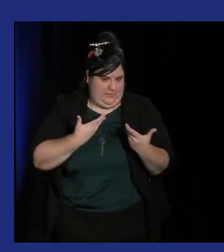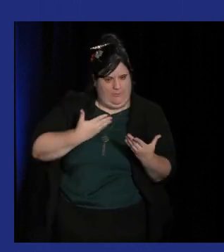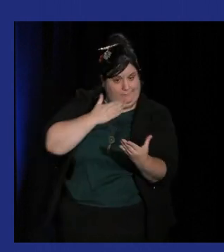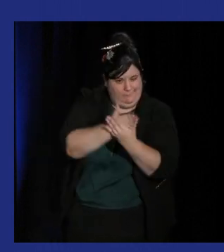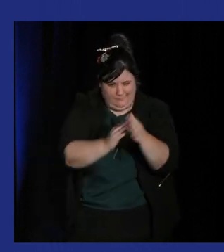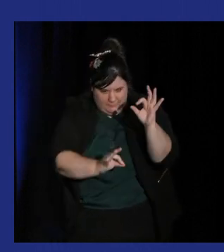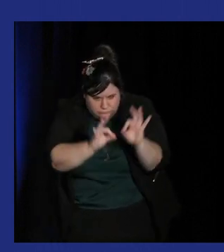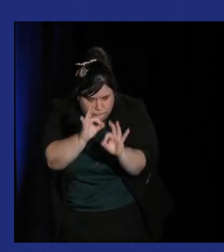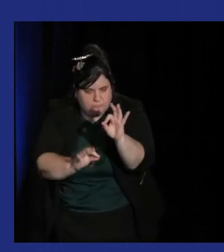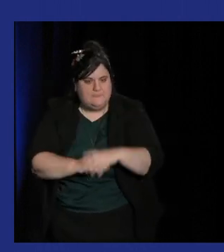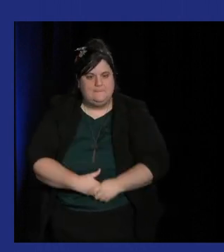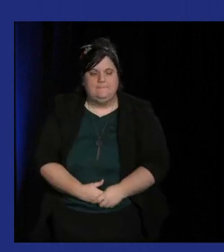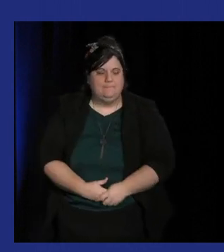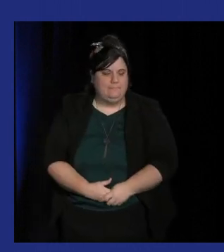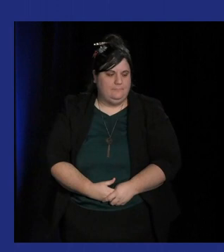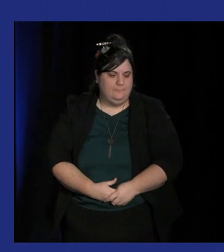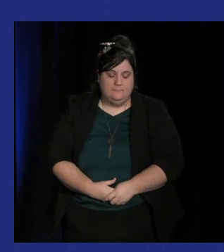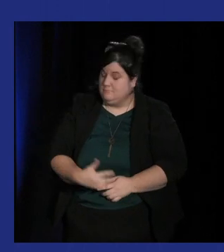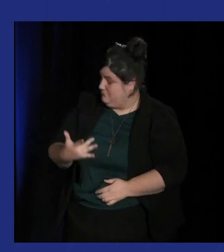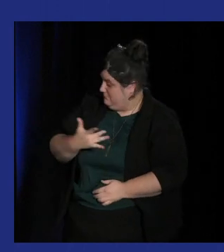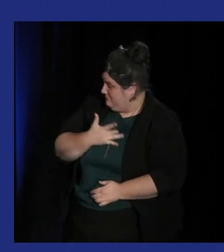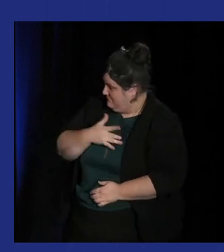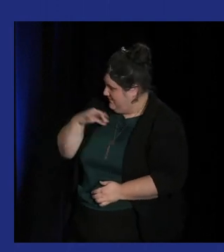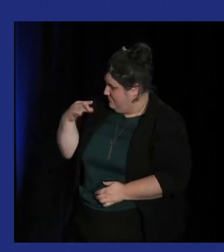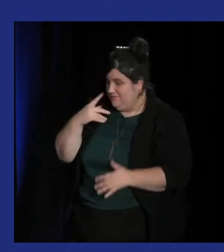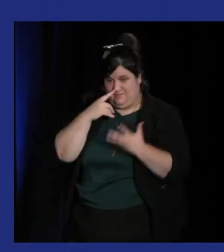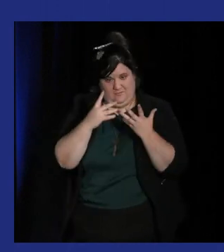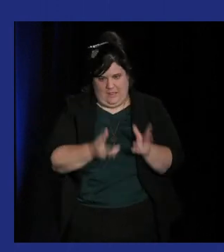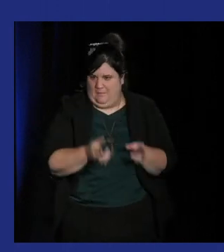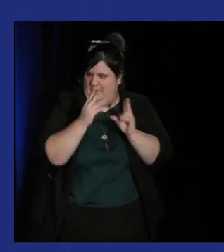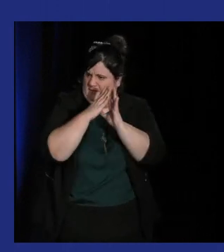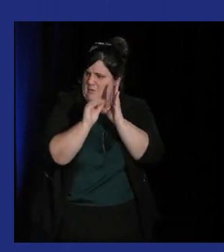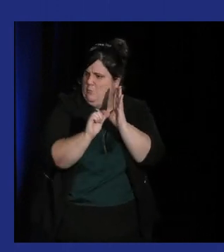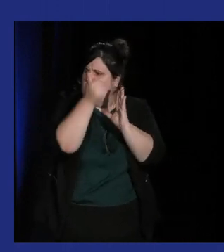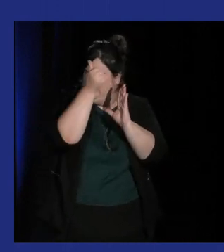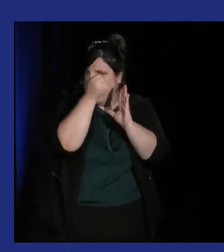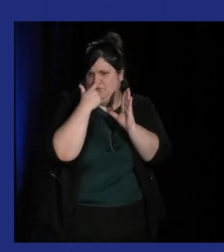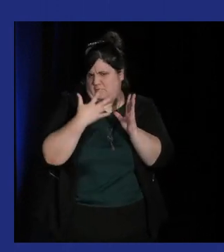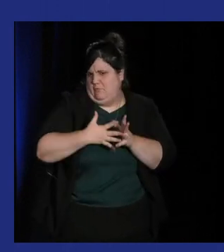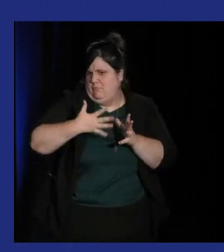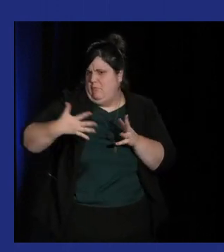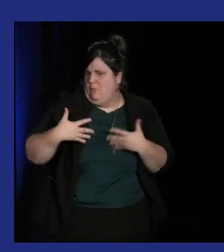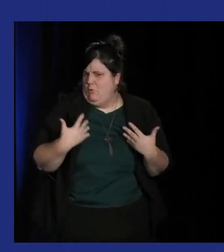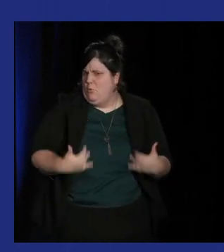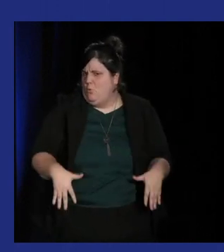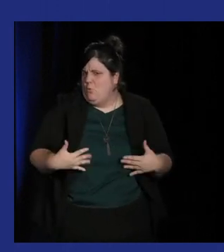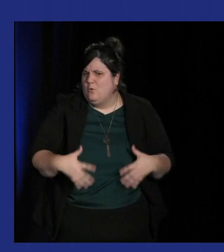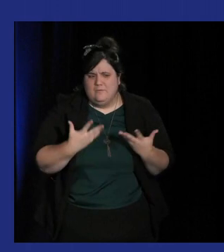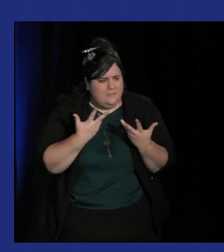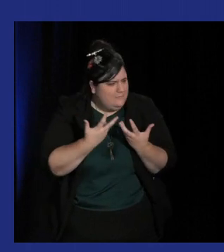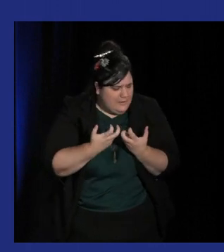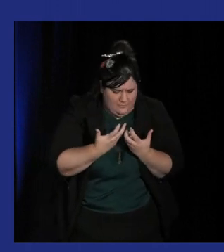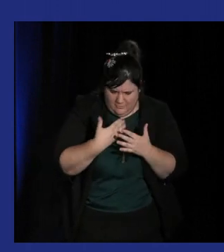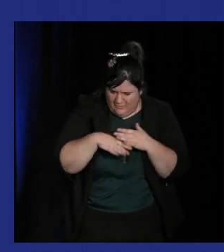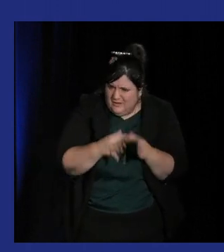l'appartement tu parles parce que je sais pas si beaucoup si tout le monde se rencontre toute la partie prototypage dans un jeu c'est vrai que ça prend beaucoup de temps quand vous êtes sur un jeu en développement en interne